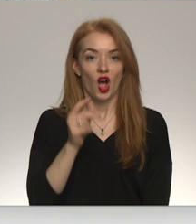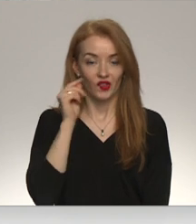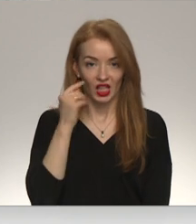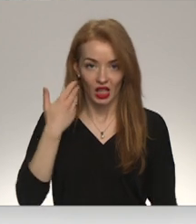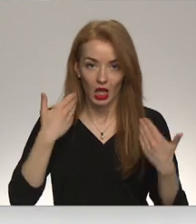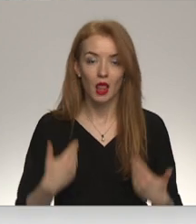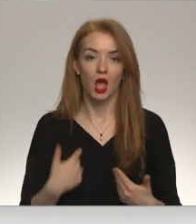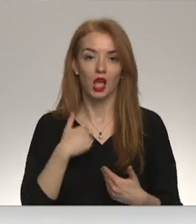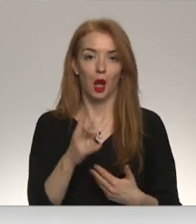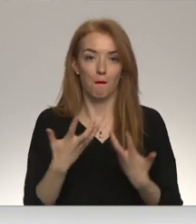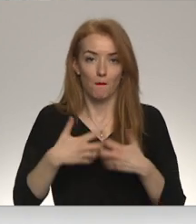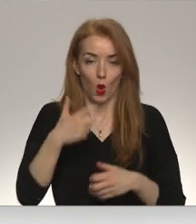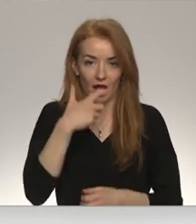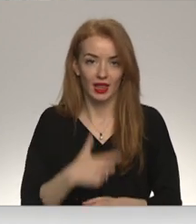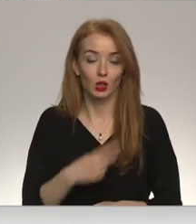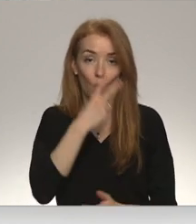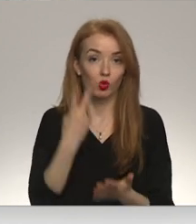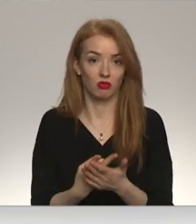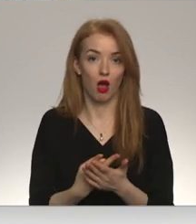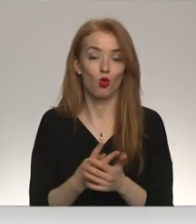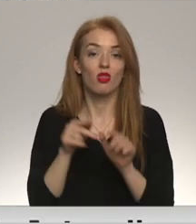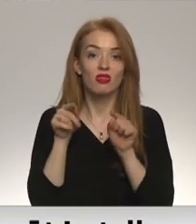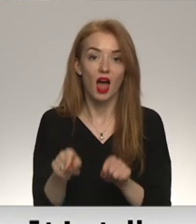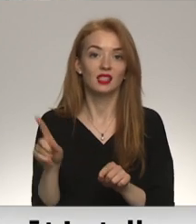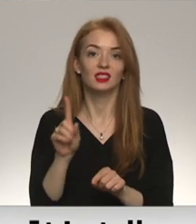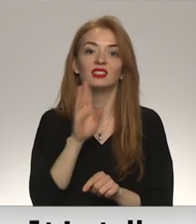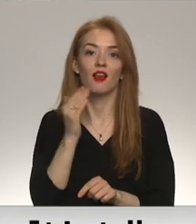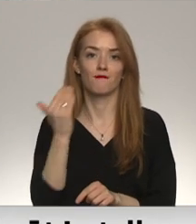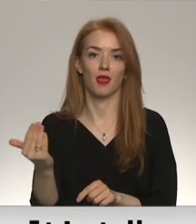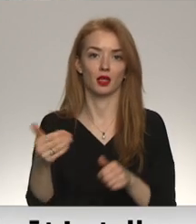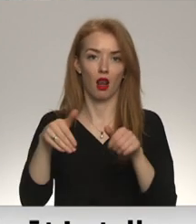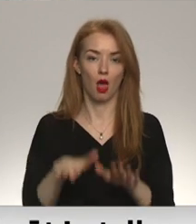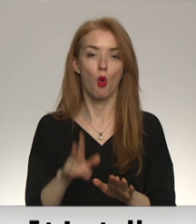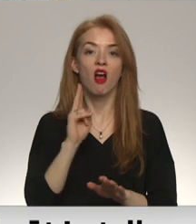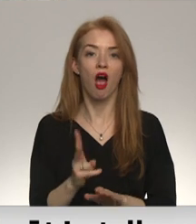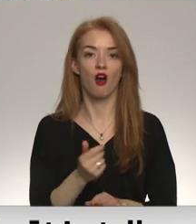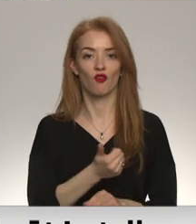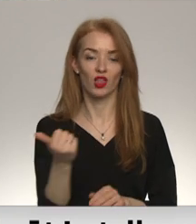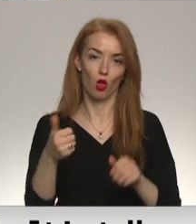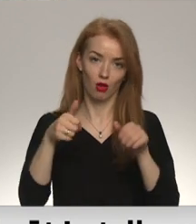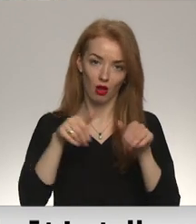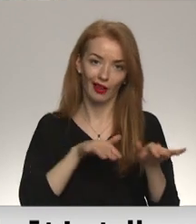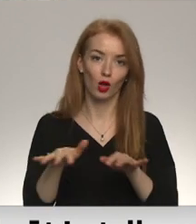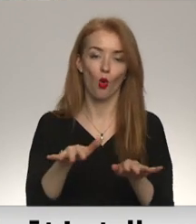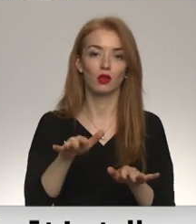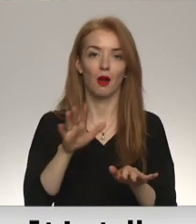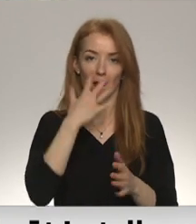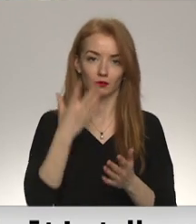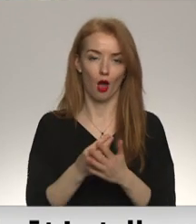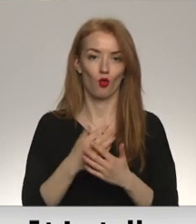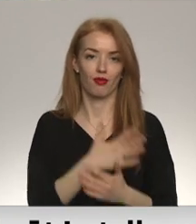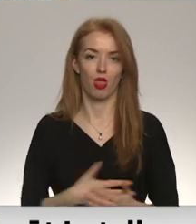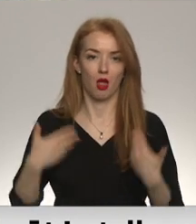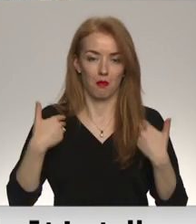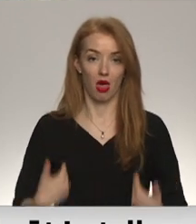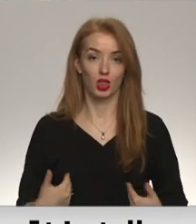politiķis uzskatu, ka tas ir tikai un vienīgi sievietes lēmums, kā viņi rīkojas attiecībā uz savu ķermeni, īpaši, ja tas, kas